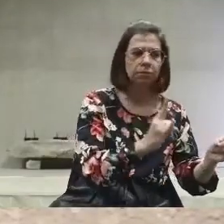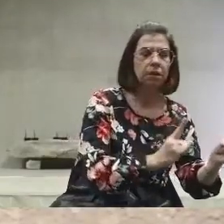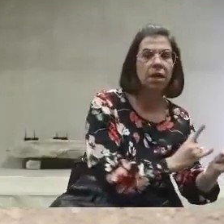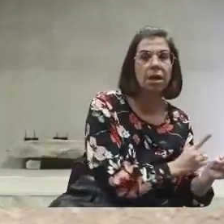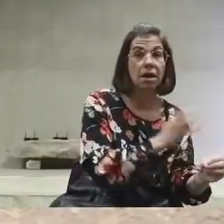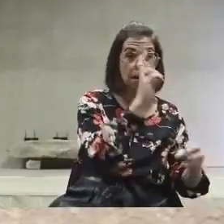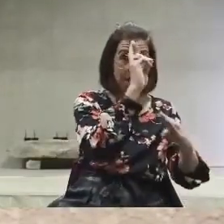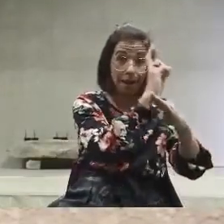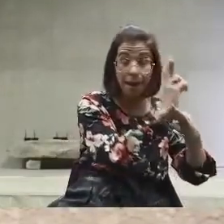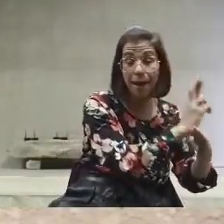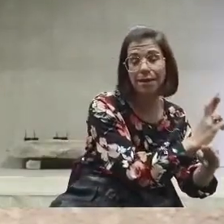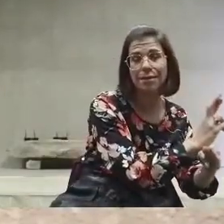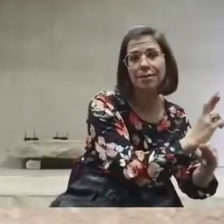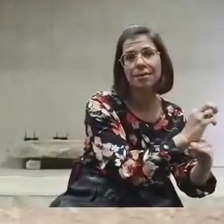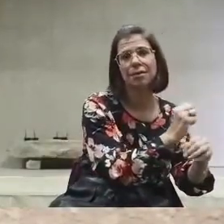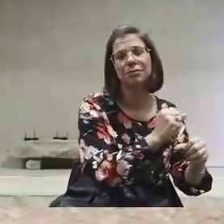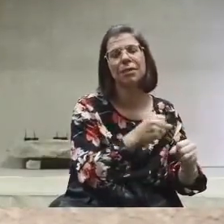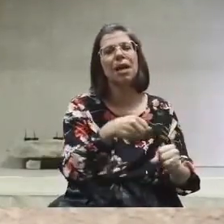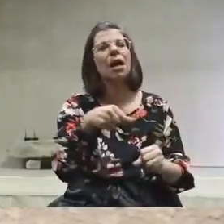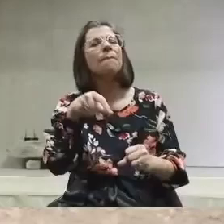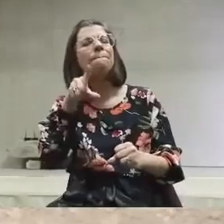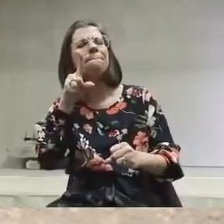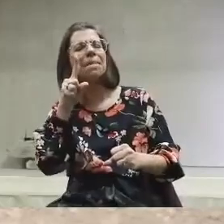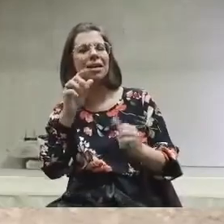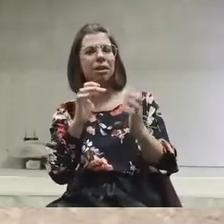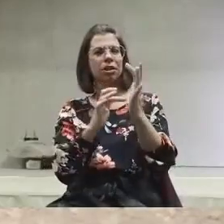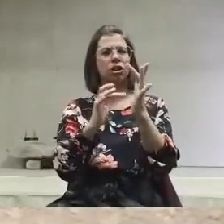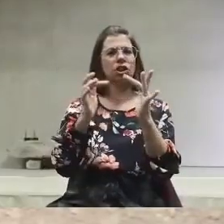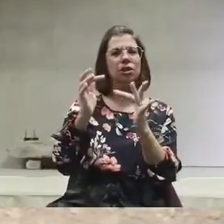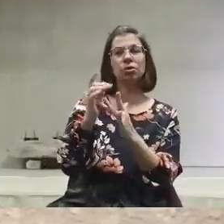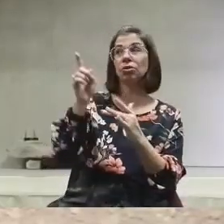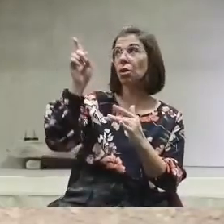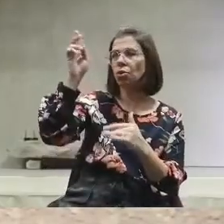Mais le dernier Adam, Jésus-Christ, il vient.